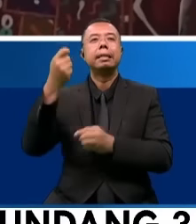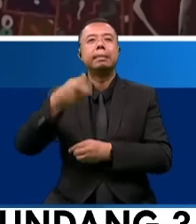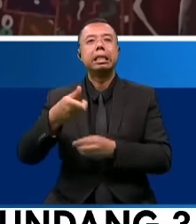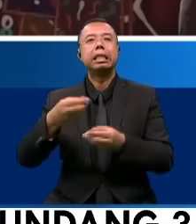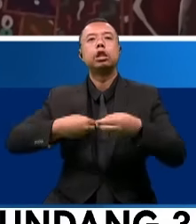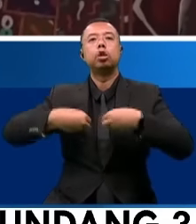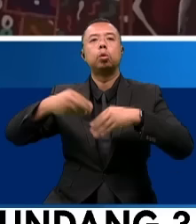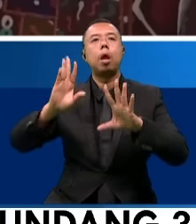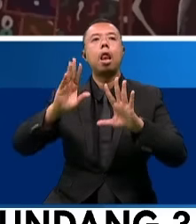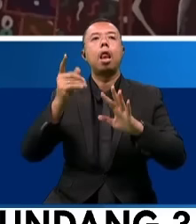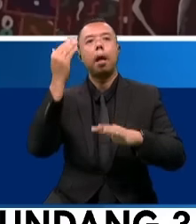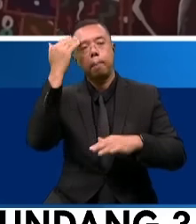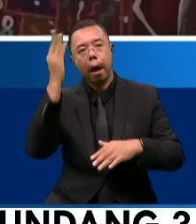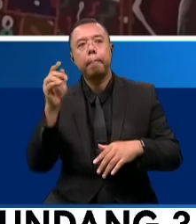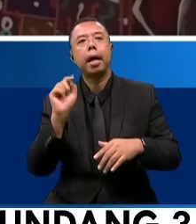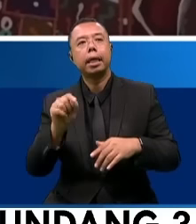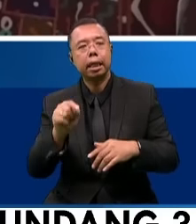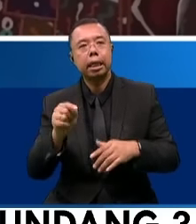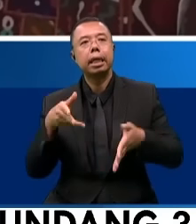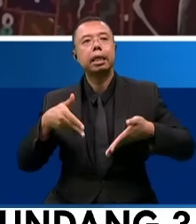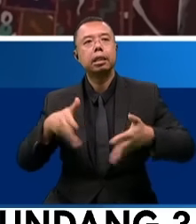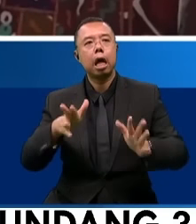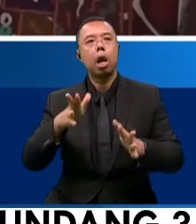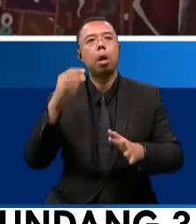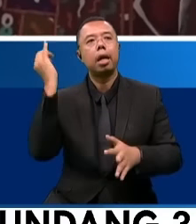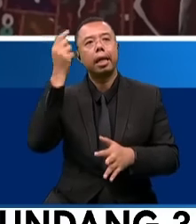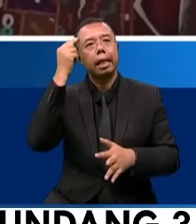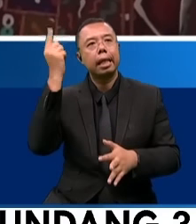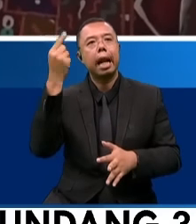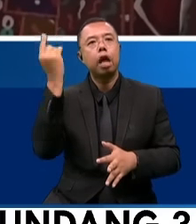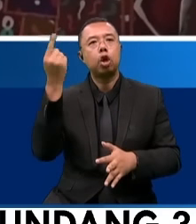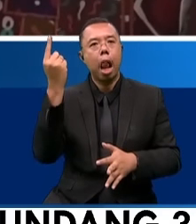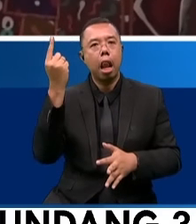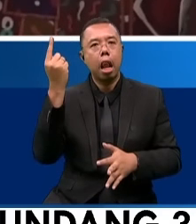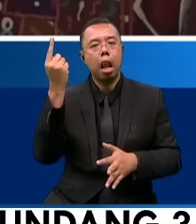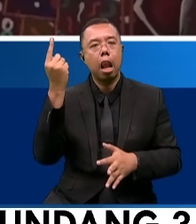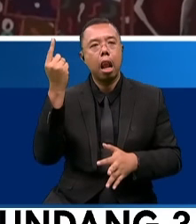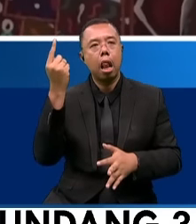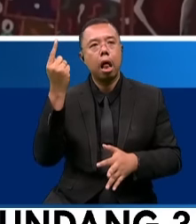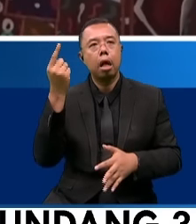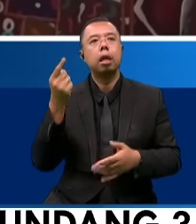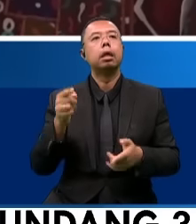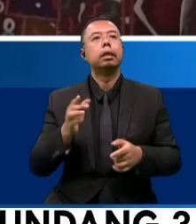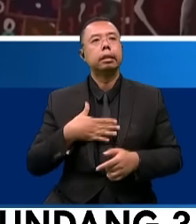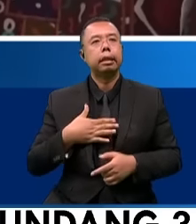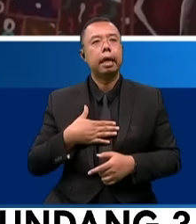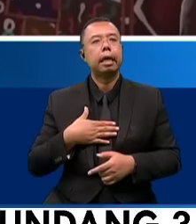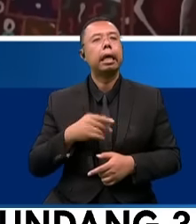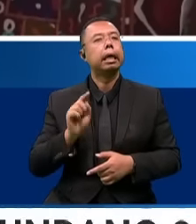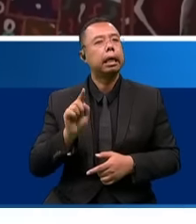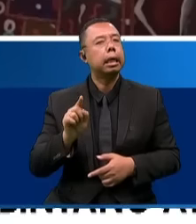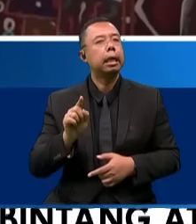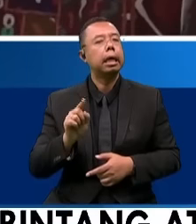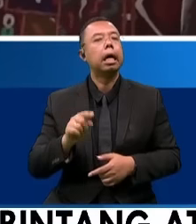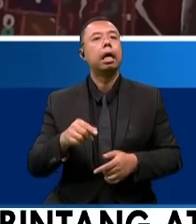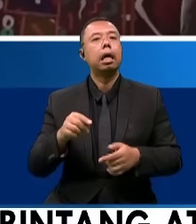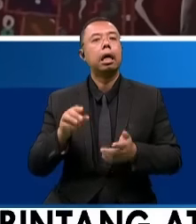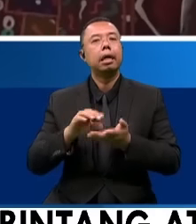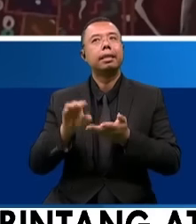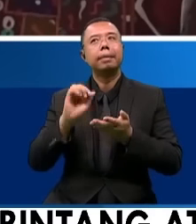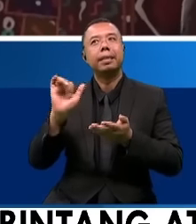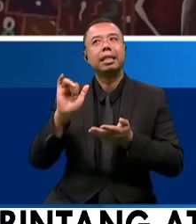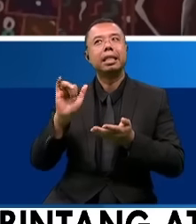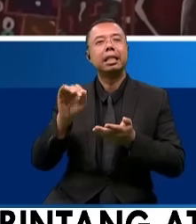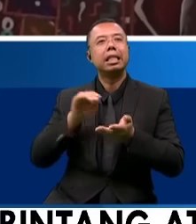jalur ini kan jalur untuk perdagangan internasional sehingga eh saya yakin suplai-suplai Katakanlah